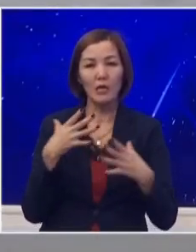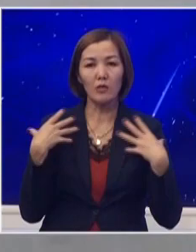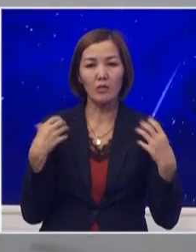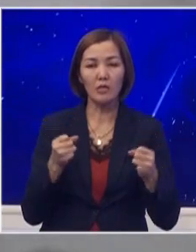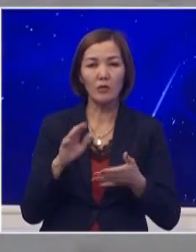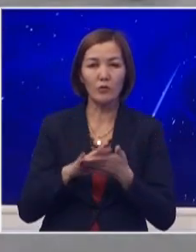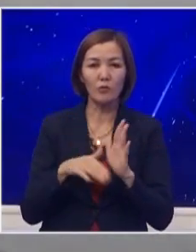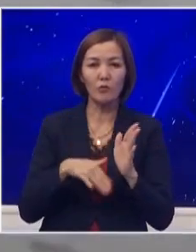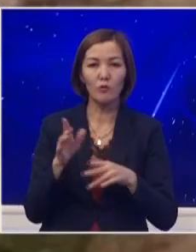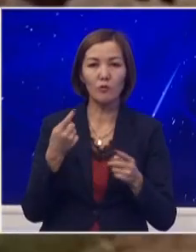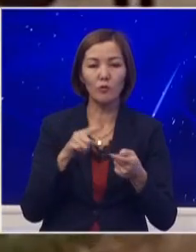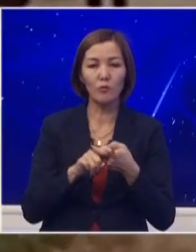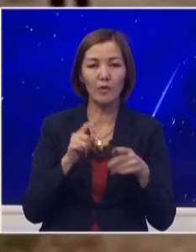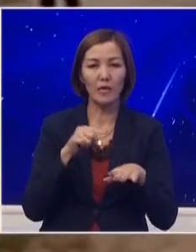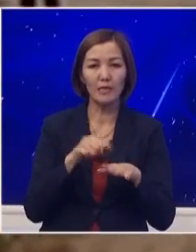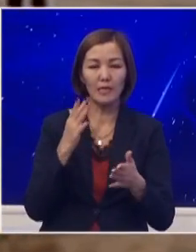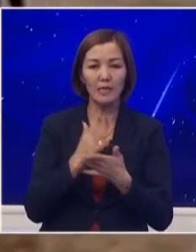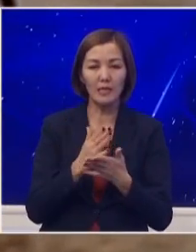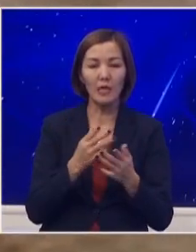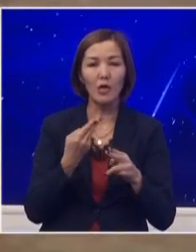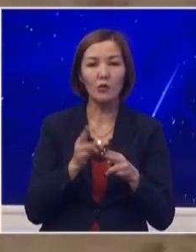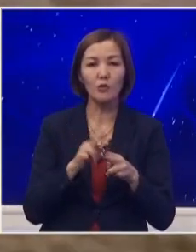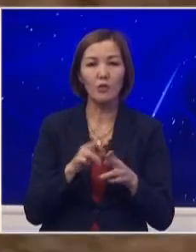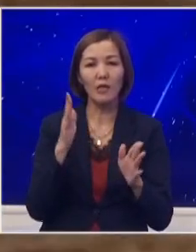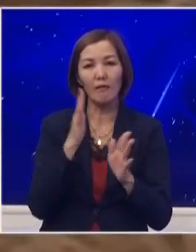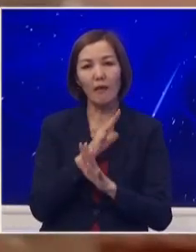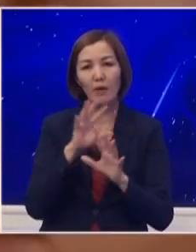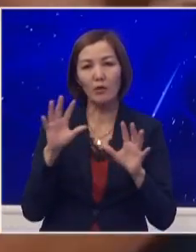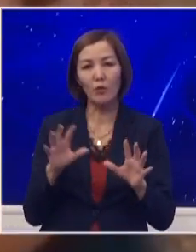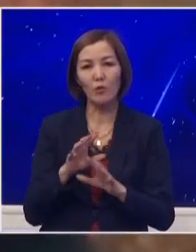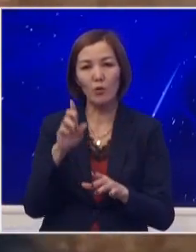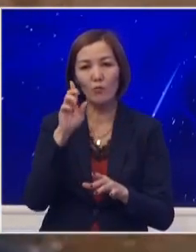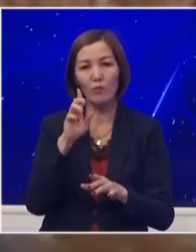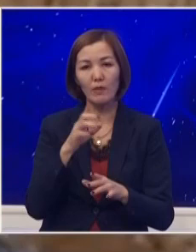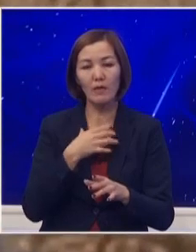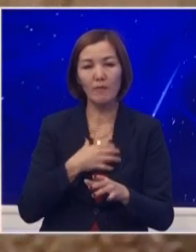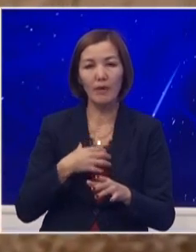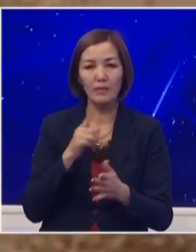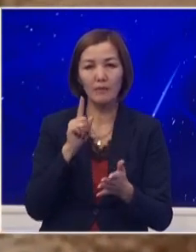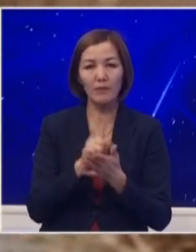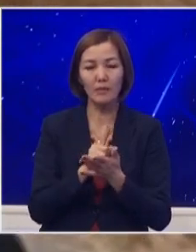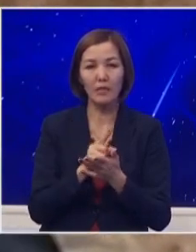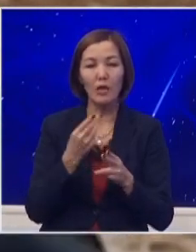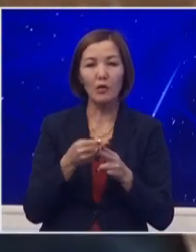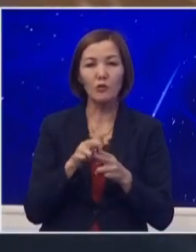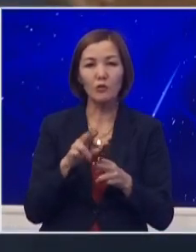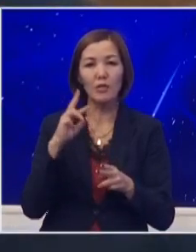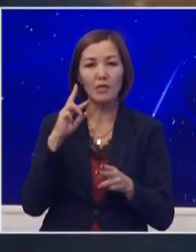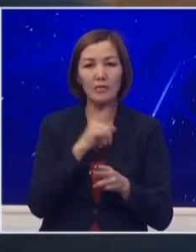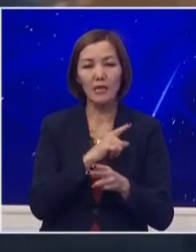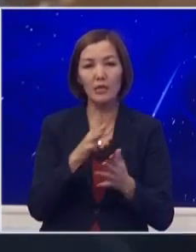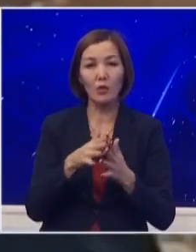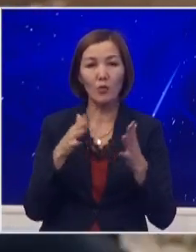мен тұрмыс сапасына тікелей әсер ететіні белгілі. Сондықтан табиғатты қорғау мемлекет үшін ең маңызды міндеттің бірі. Зиянды заттардың шектен